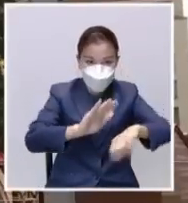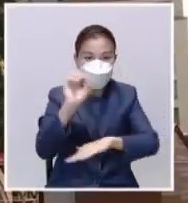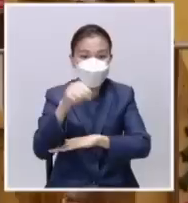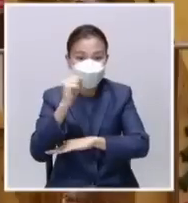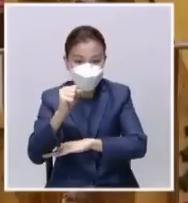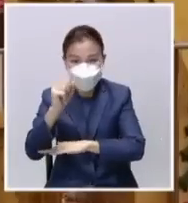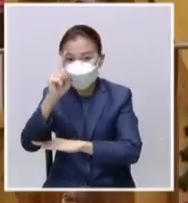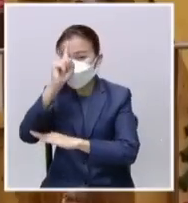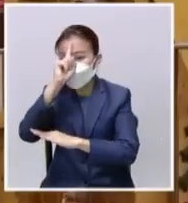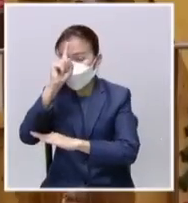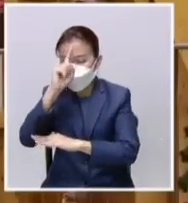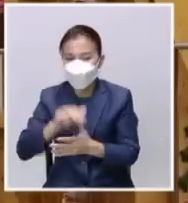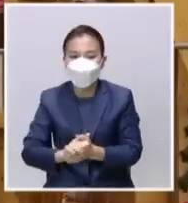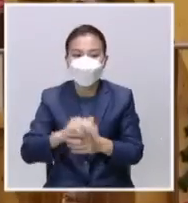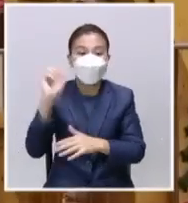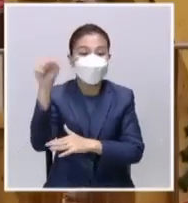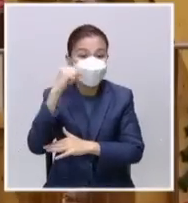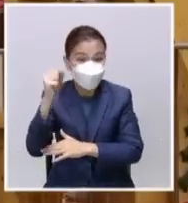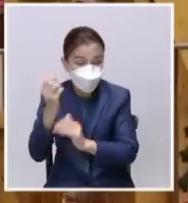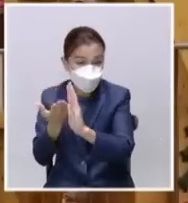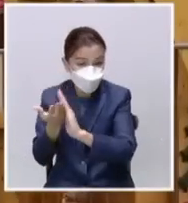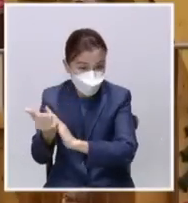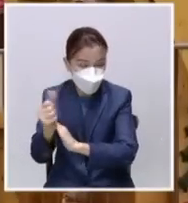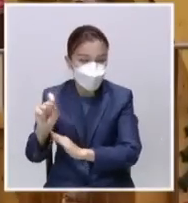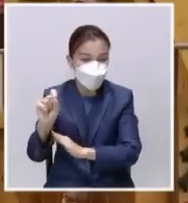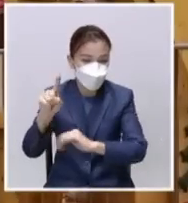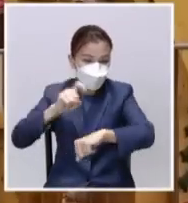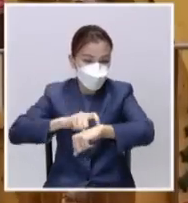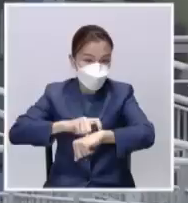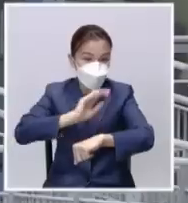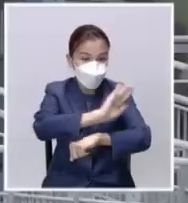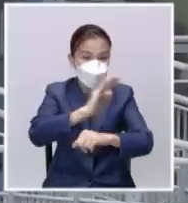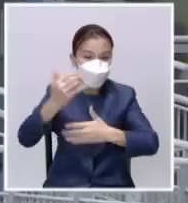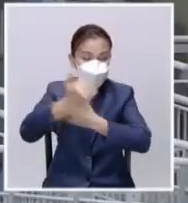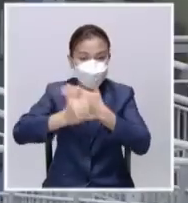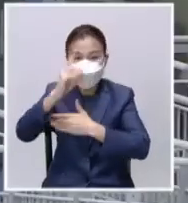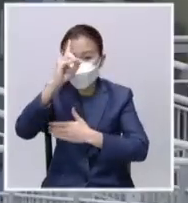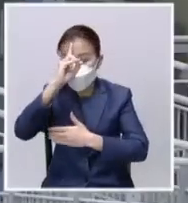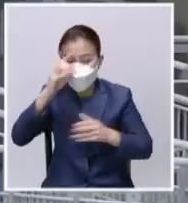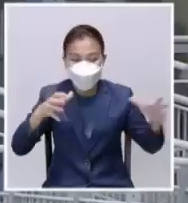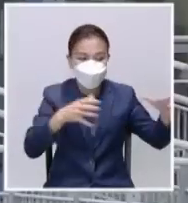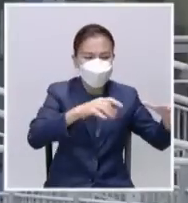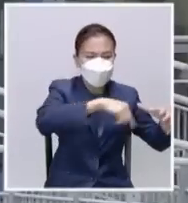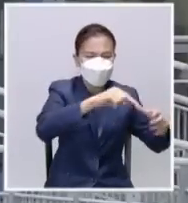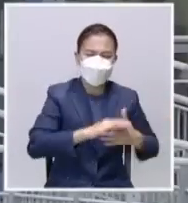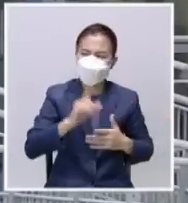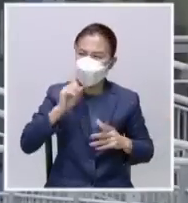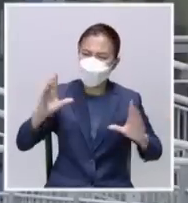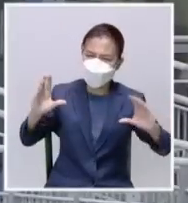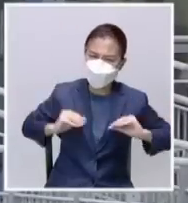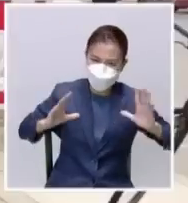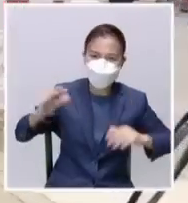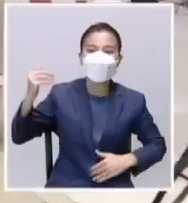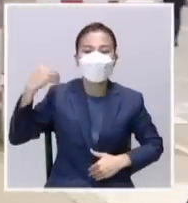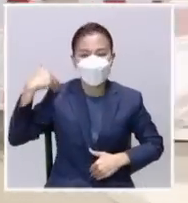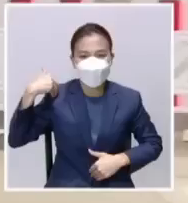คะต้องผ่านความเห็นชอบของวุฒิสภาก่อนในวันศุกร์นี้ตามเวลาท้องถิ่นซึ่งก็มีนักการเมืองอนุรักษ์นิยมบางคนขู่คัดค้านร่างกฎหมายดังกล่าวด้ว